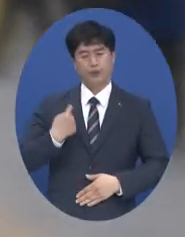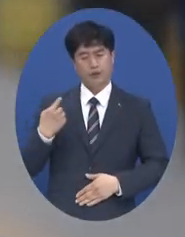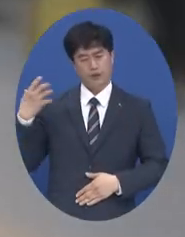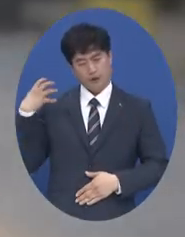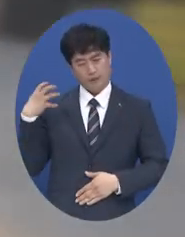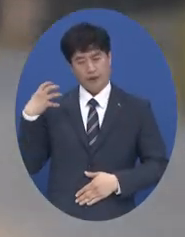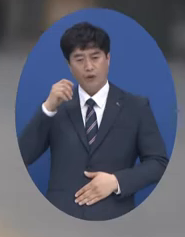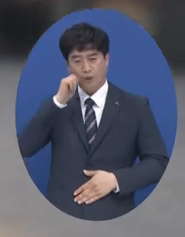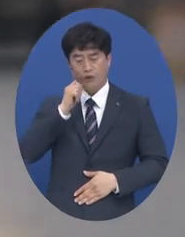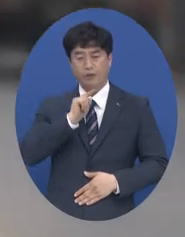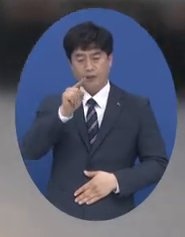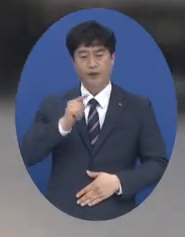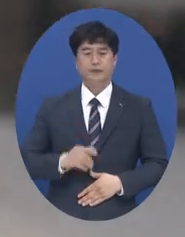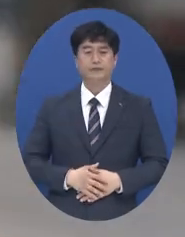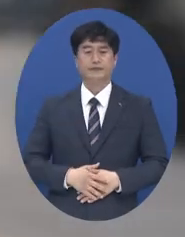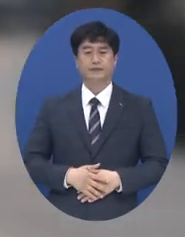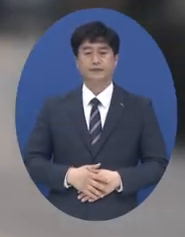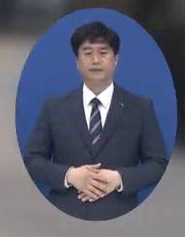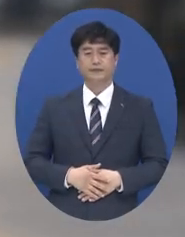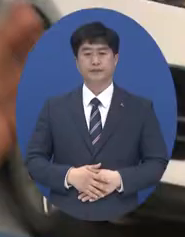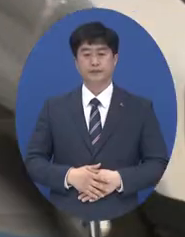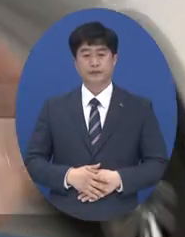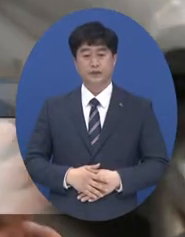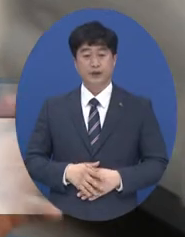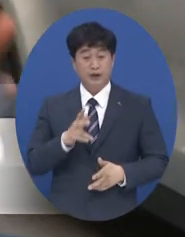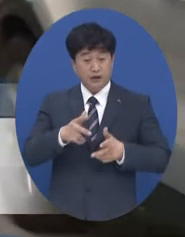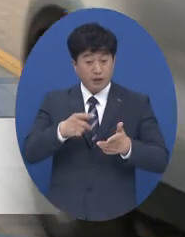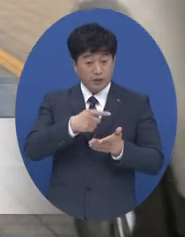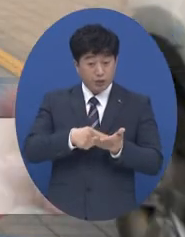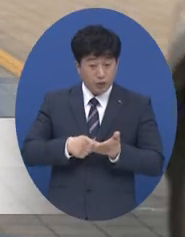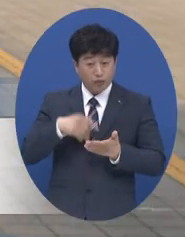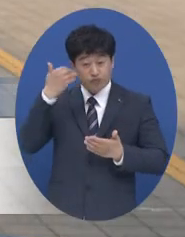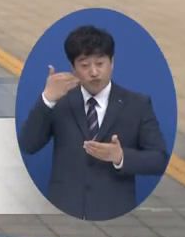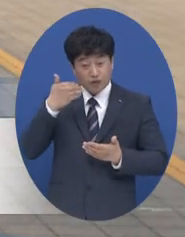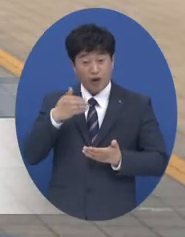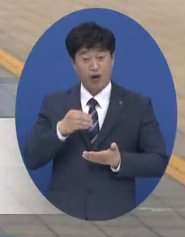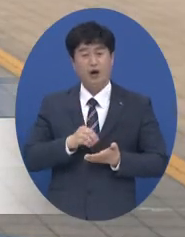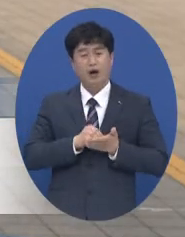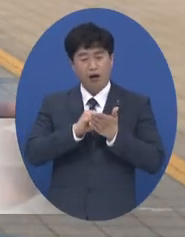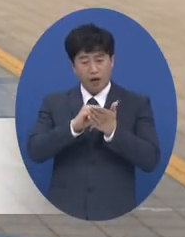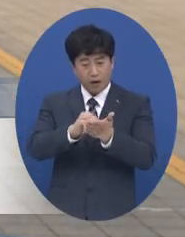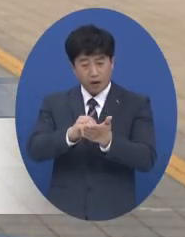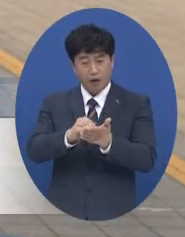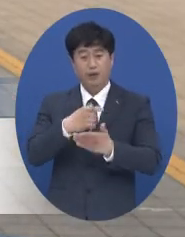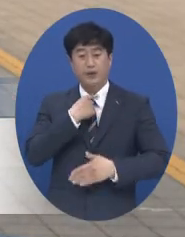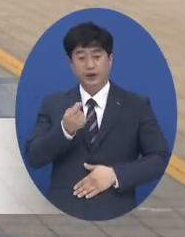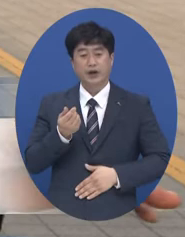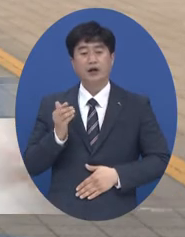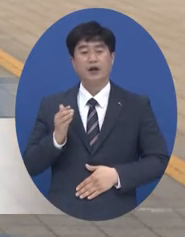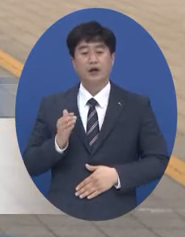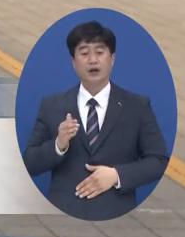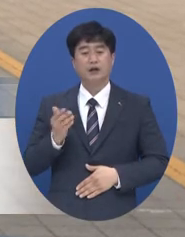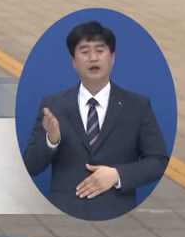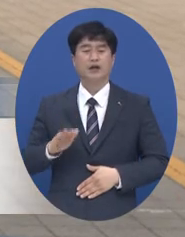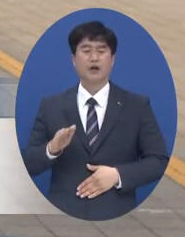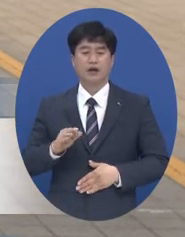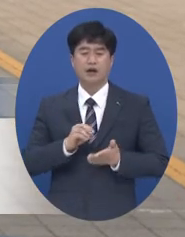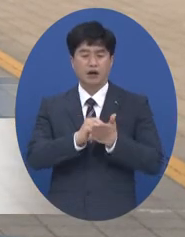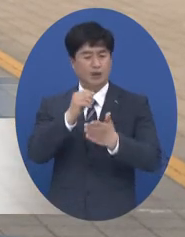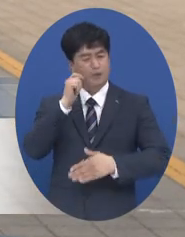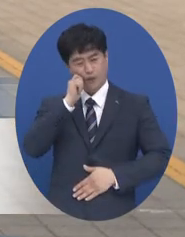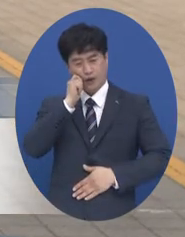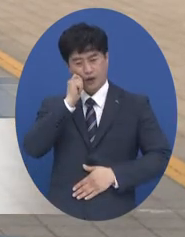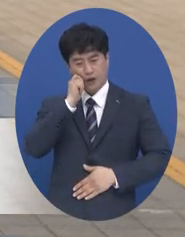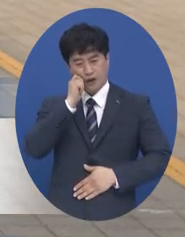감당해야 하는 실정에 어려움을 토로합니다. 산재를 누구나 들고 싶어 해요, 기사들은. 당연히. 근데